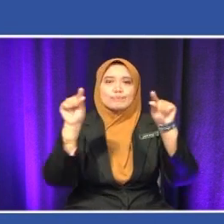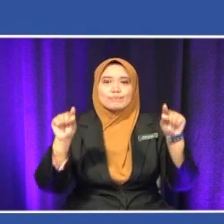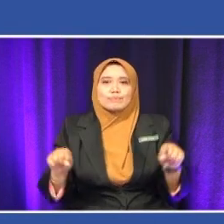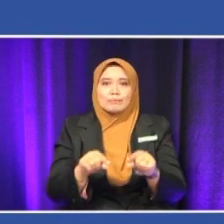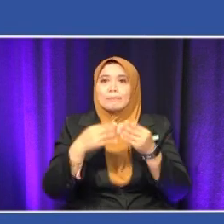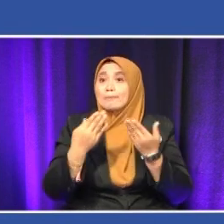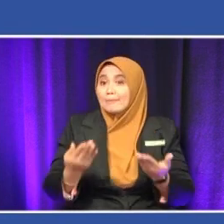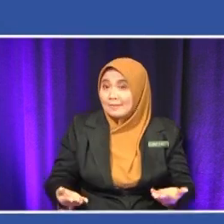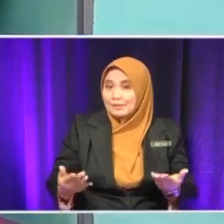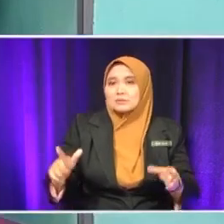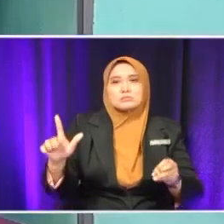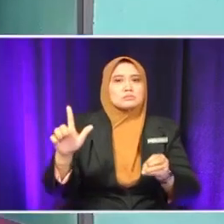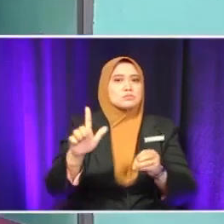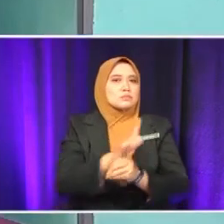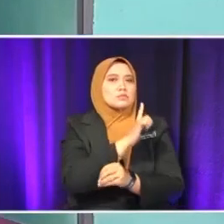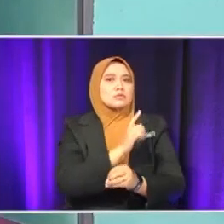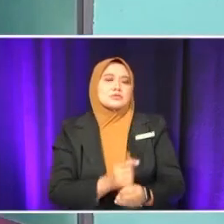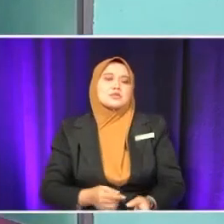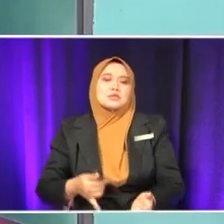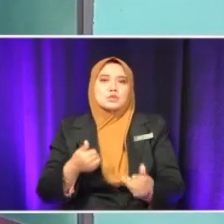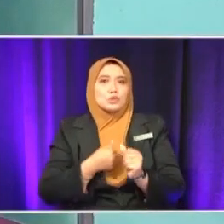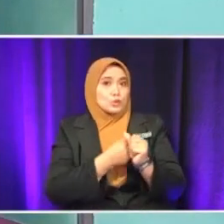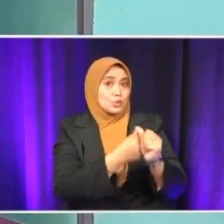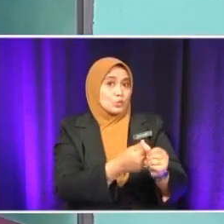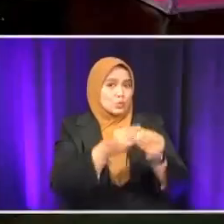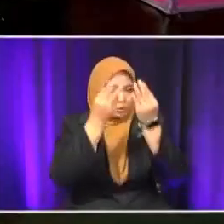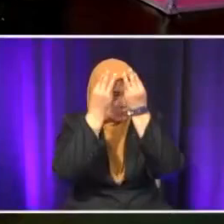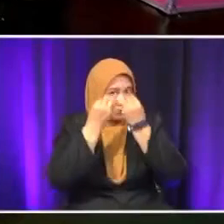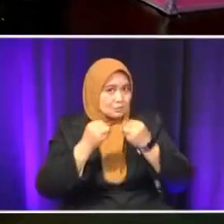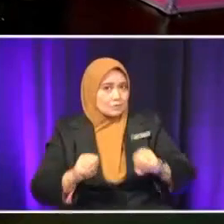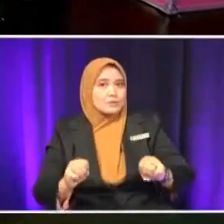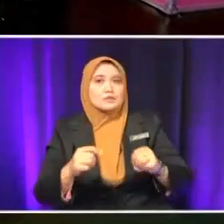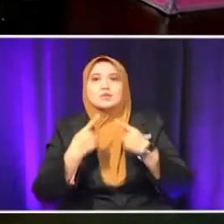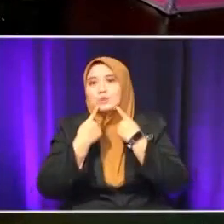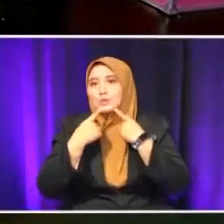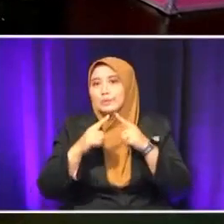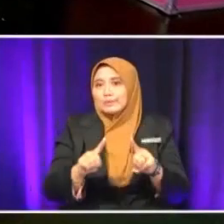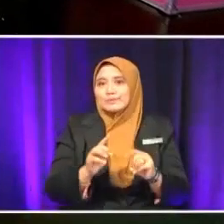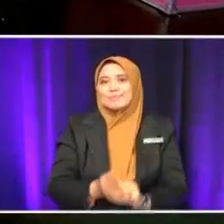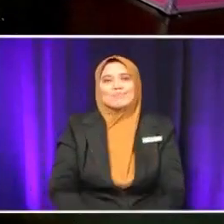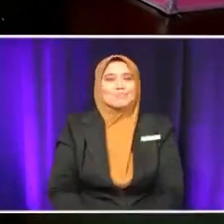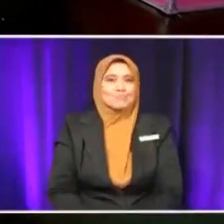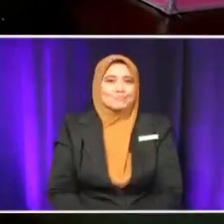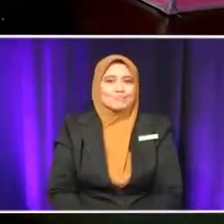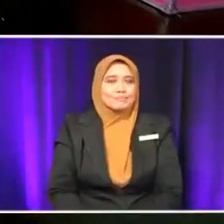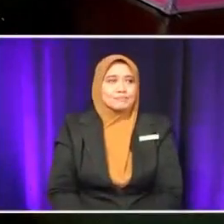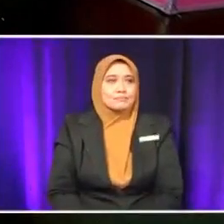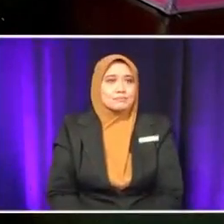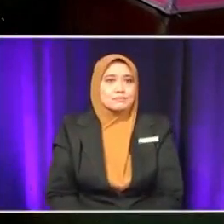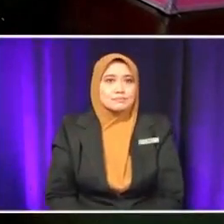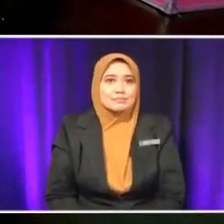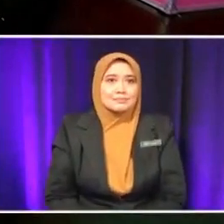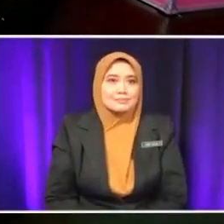berdasarkan jadual yang diberikan. Okey, okey. Okey. Cikgu, jom kita semak jawapan murid-murid, boleh tak cikgu? Ha, boleh. Mana jawapan? Ada buat